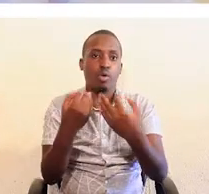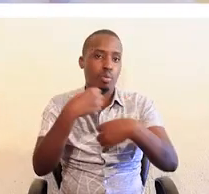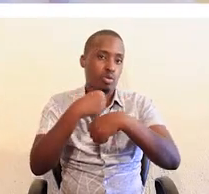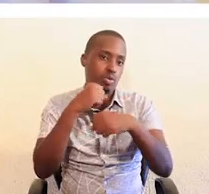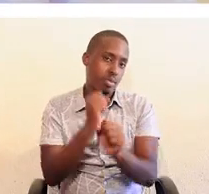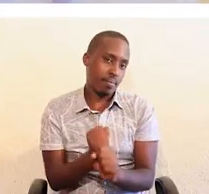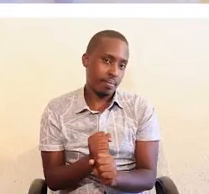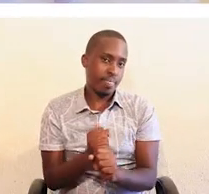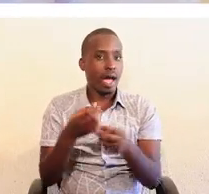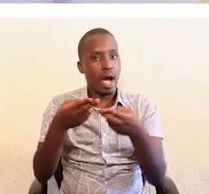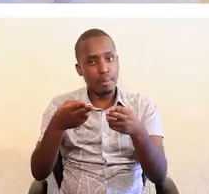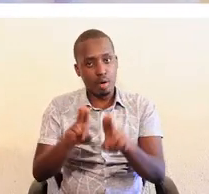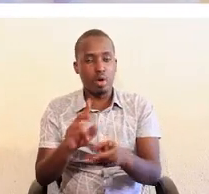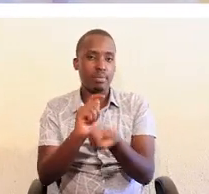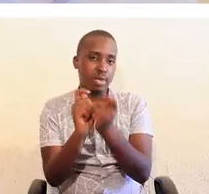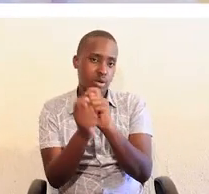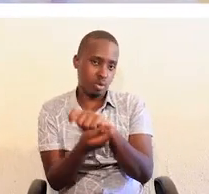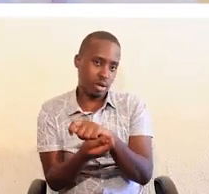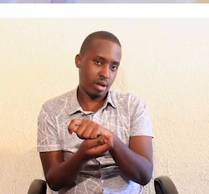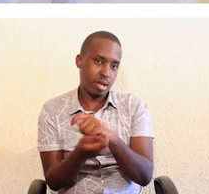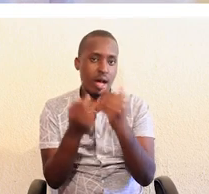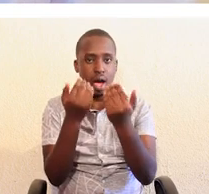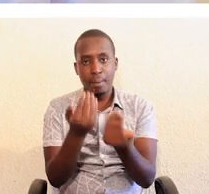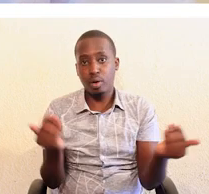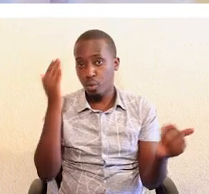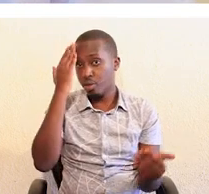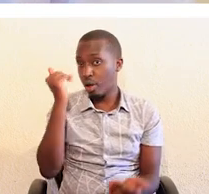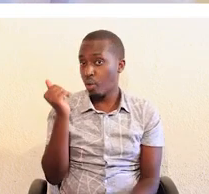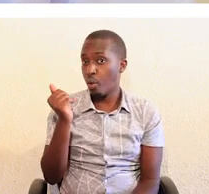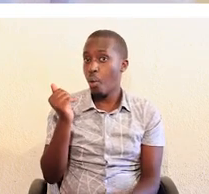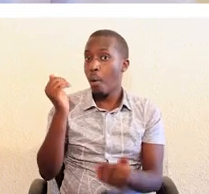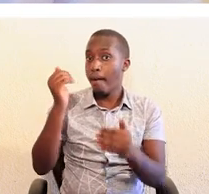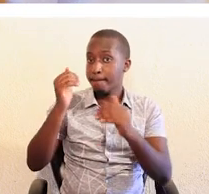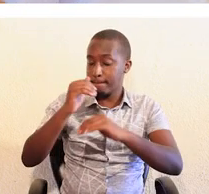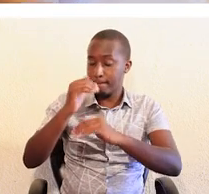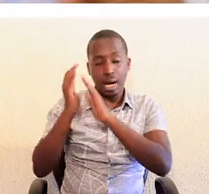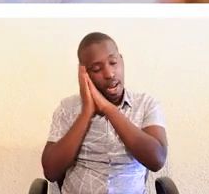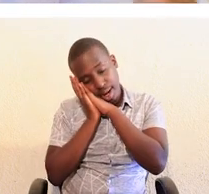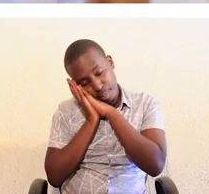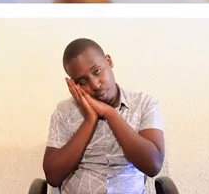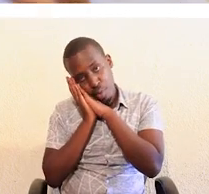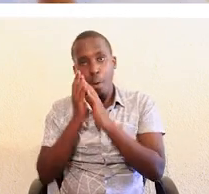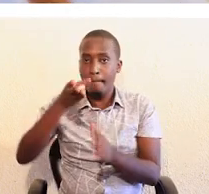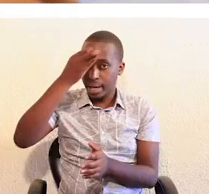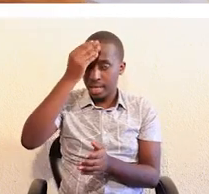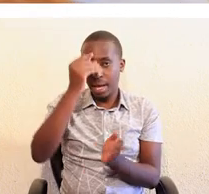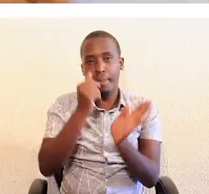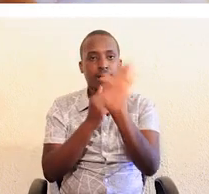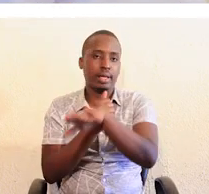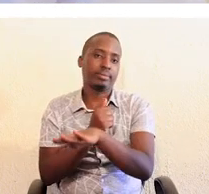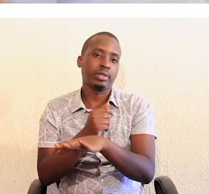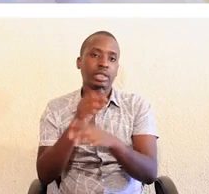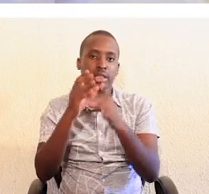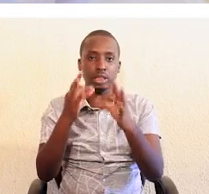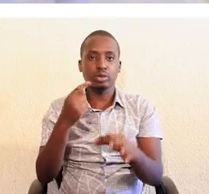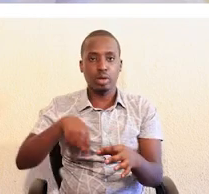36 ahubwo gishobora gufasha abana barenze 200 noneho turashaka ko noneho serivisi ziza